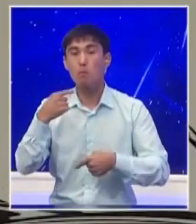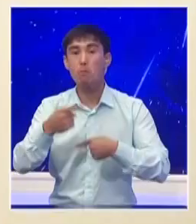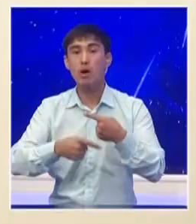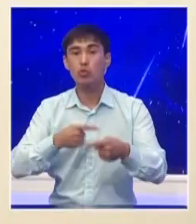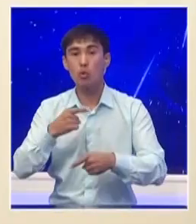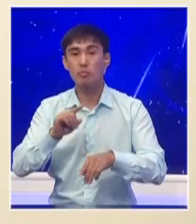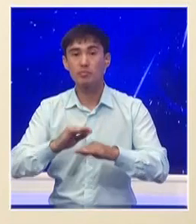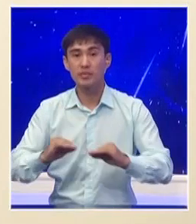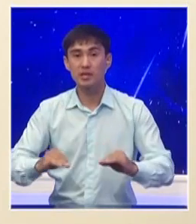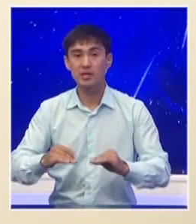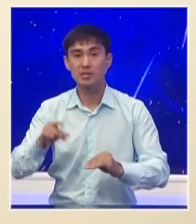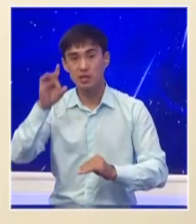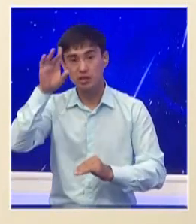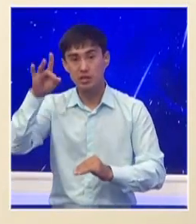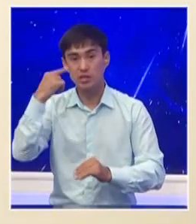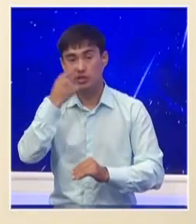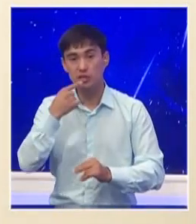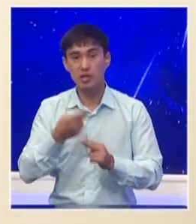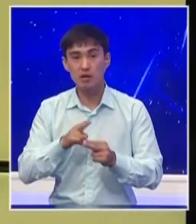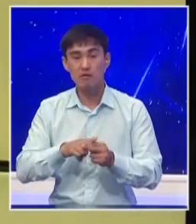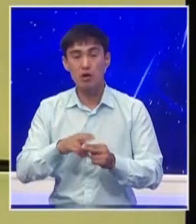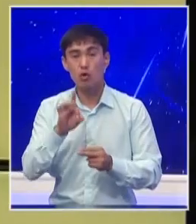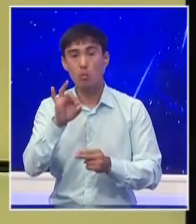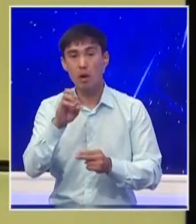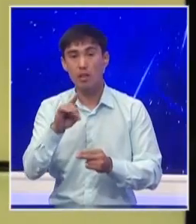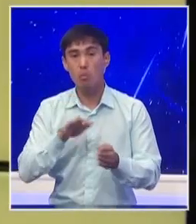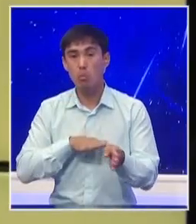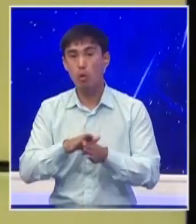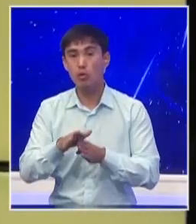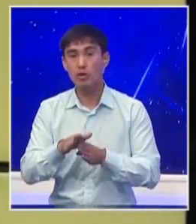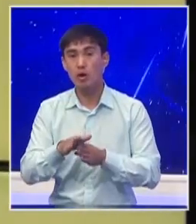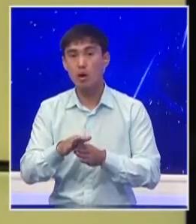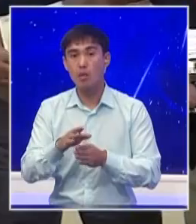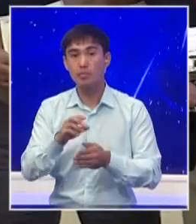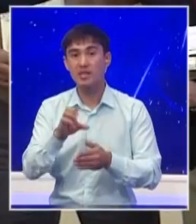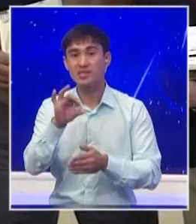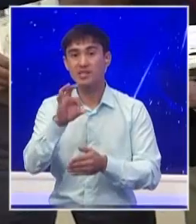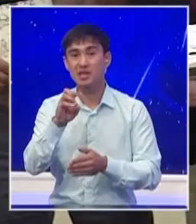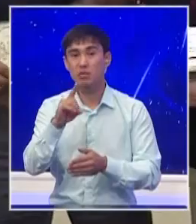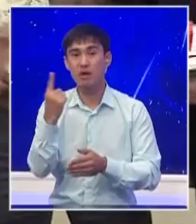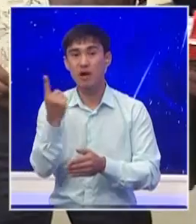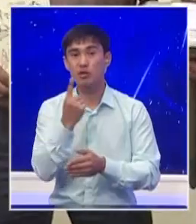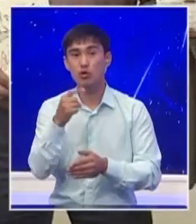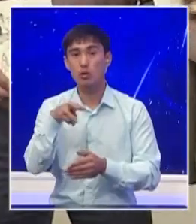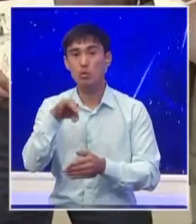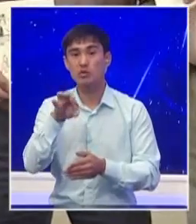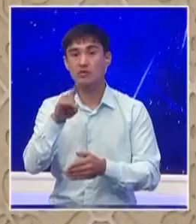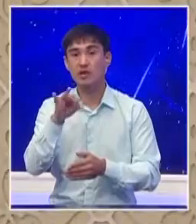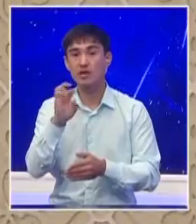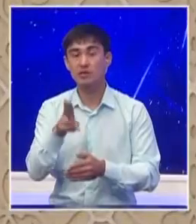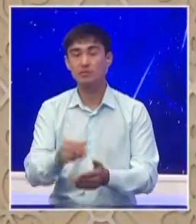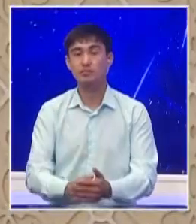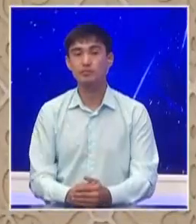исторических личностей. Стоит отметить, что данный роман является полной версией повести Серика Сарыбая «Одинокий можжевельник».